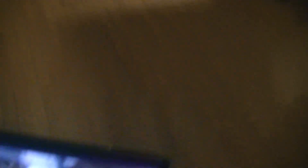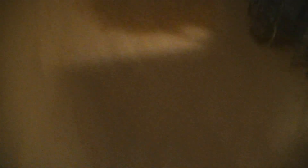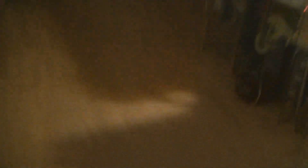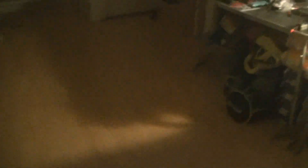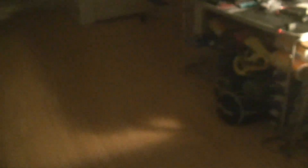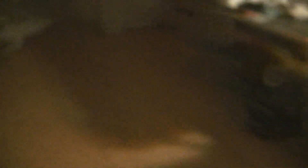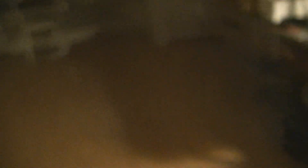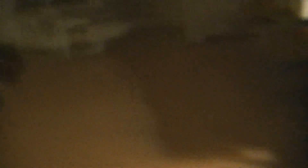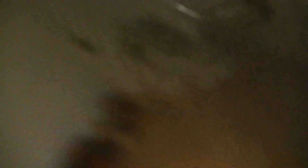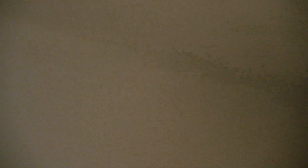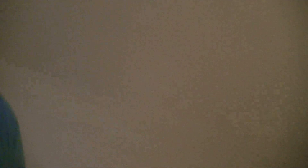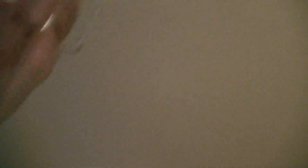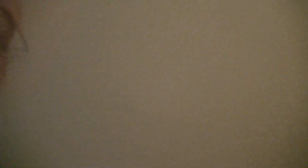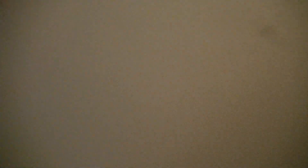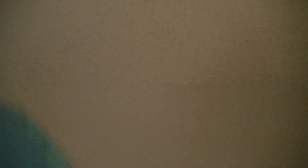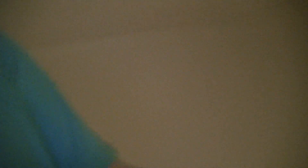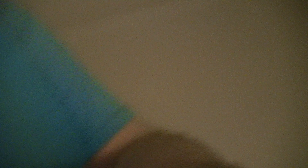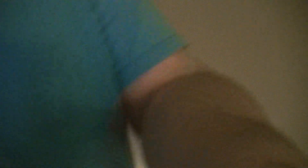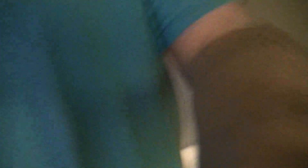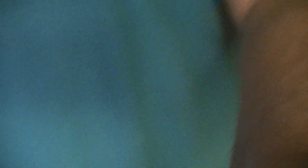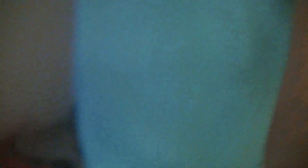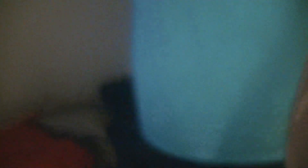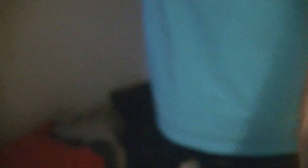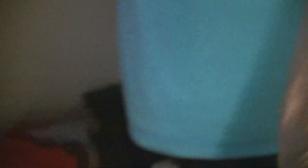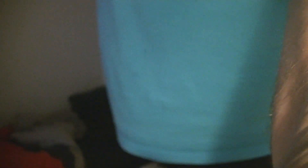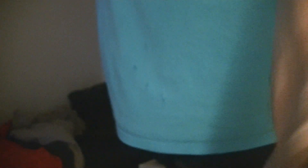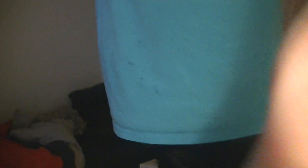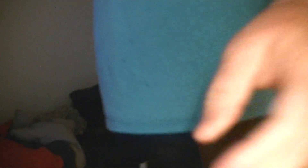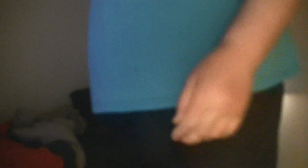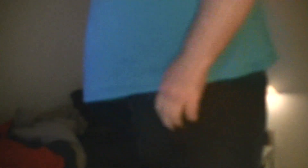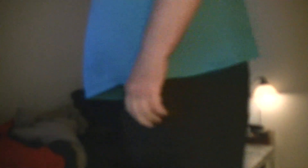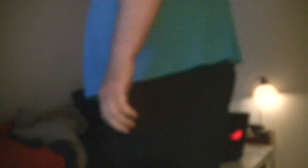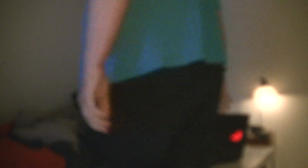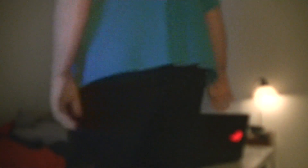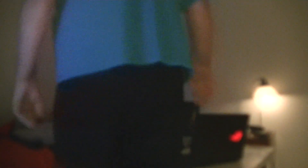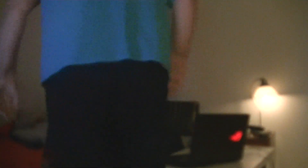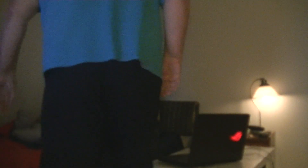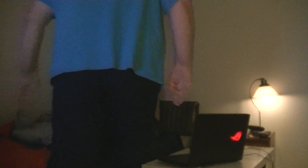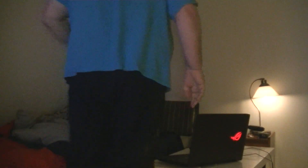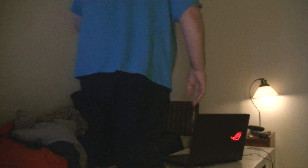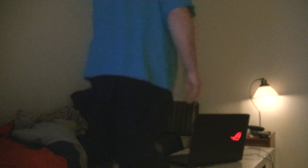Danmarks Rato, og jeg skal også have et glas kola.